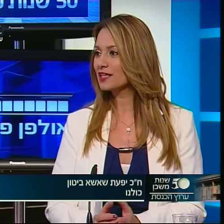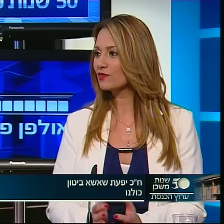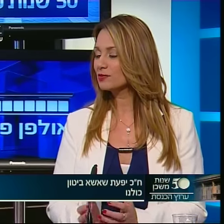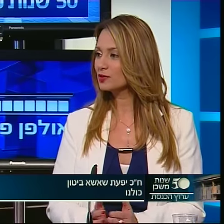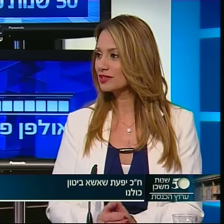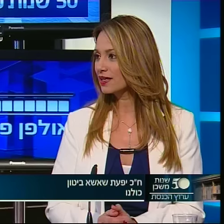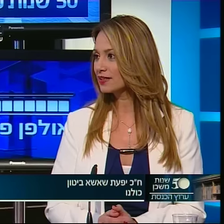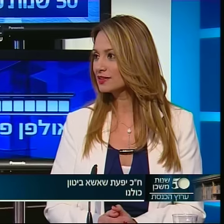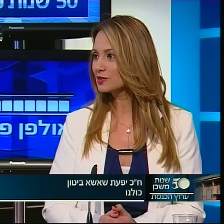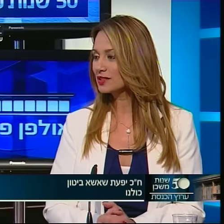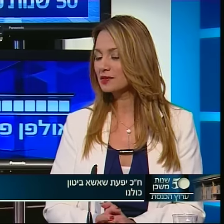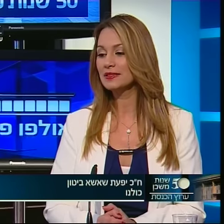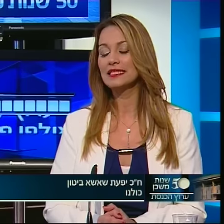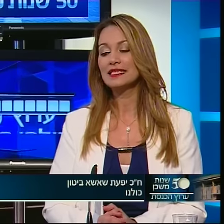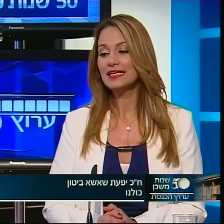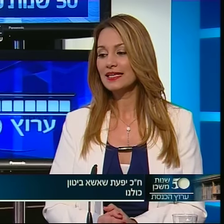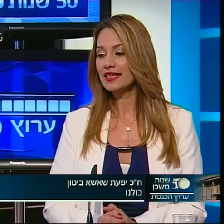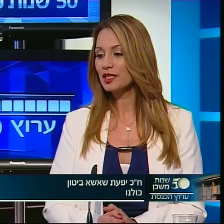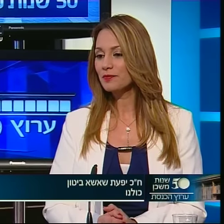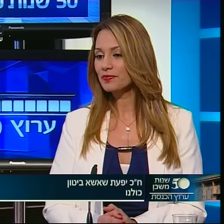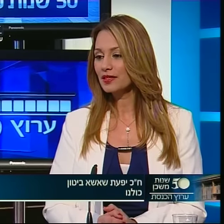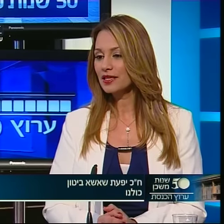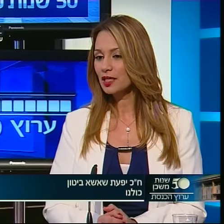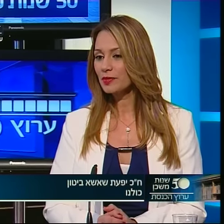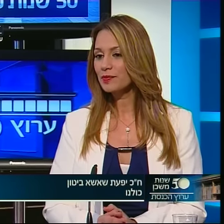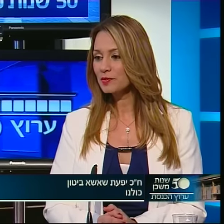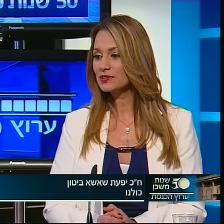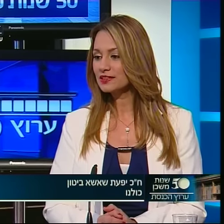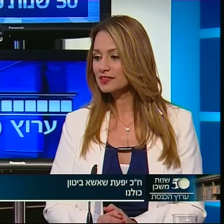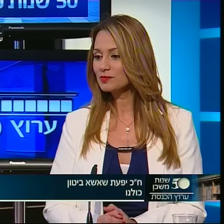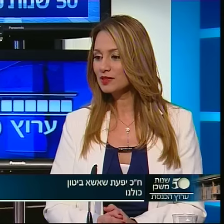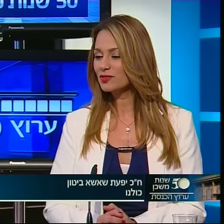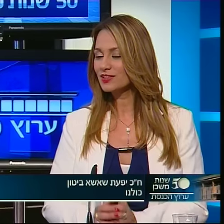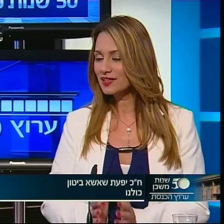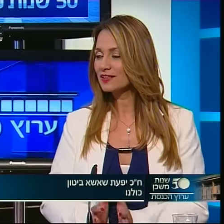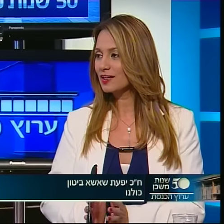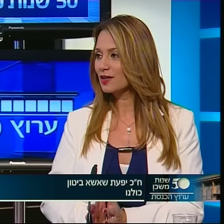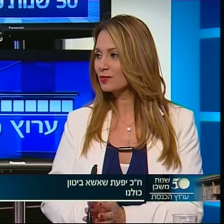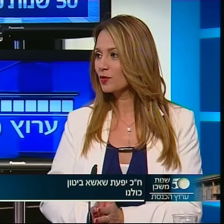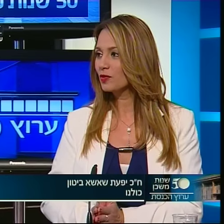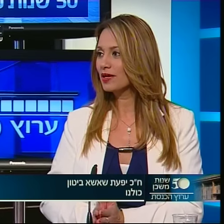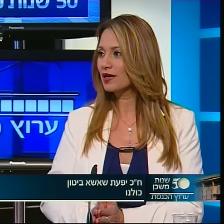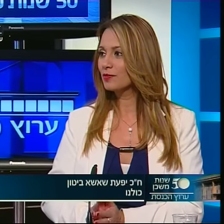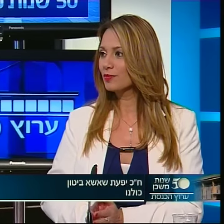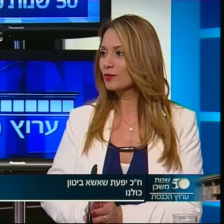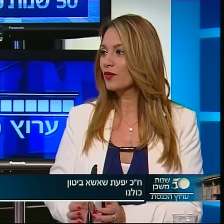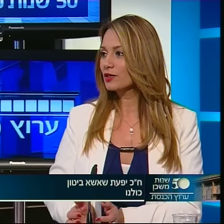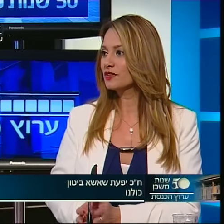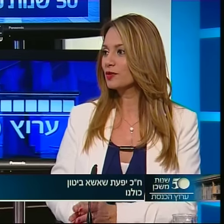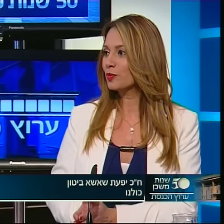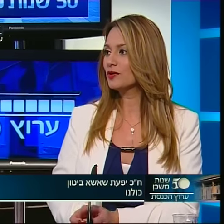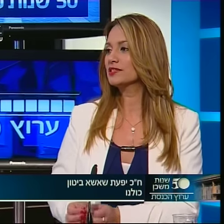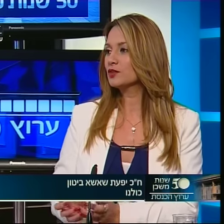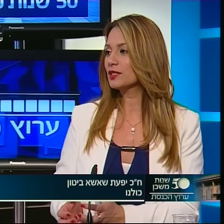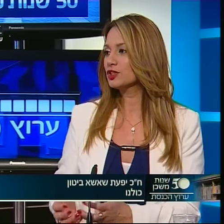את המשחק ולמצוא את האיזונים. אני הרבה פעמים מוצאת את עצמי מוותרת על המקום המוכר